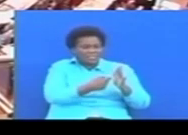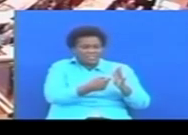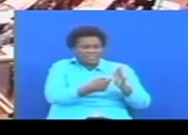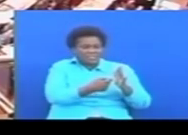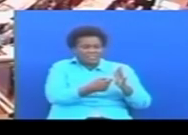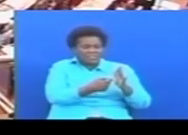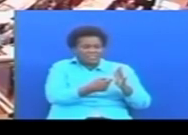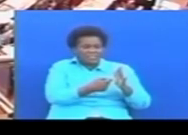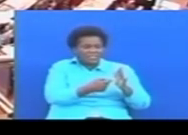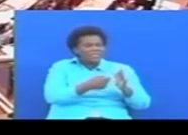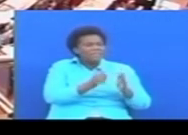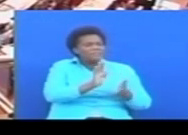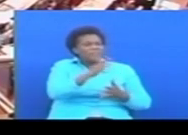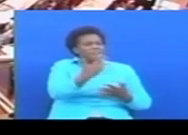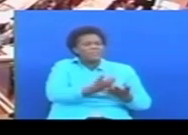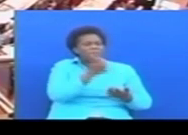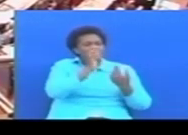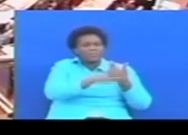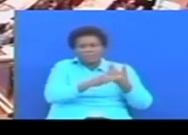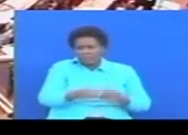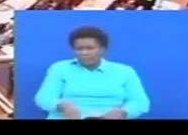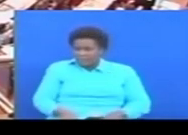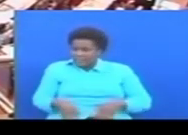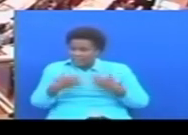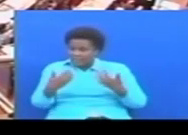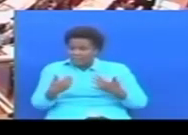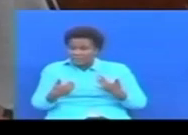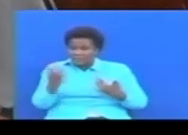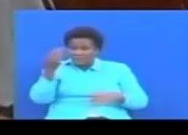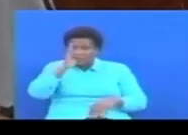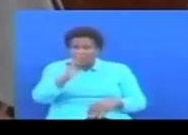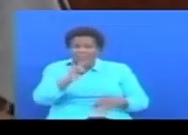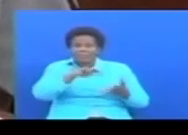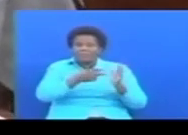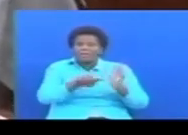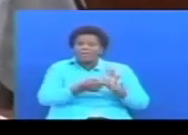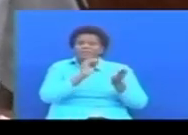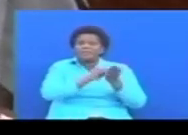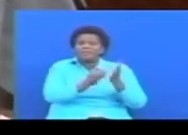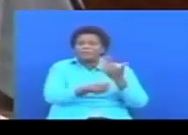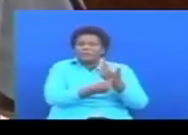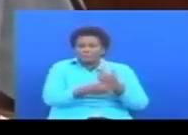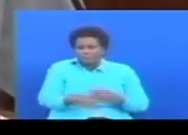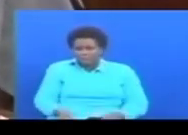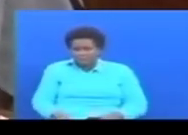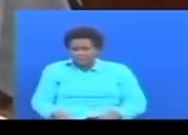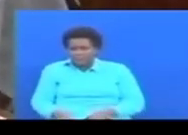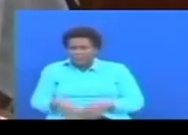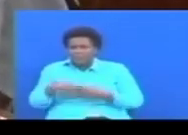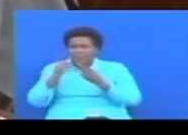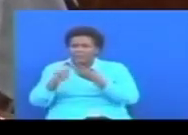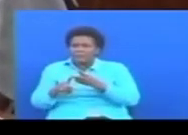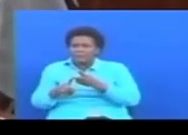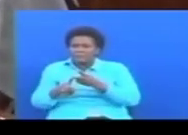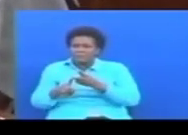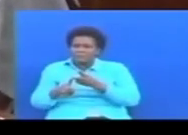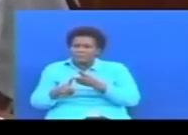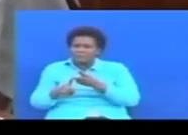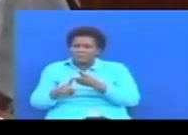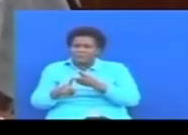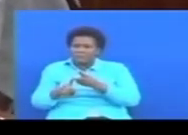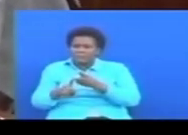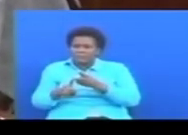na kusafirisha mali nje. Je, serikali ina mkakati gani? Swali la pili, kwa kuwa kuna baadhi ya